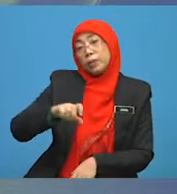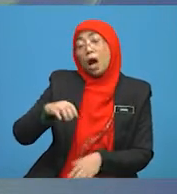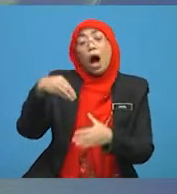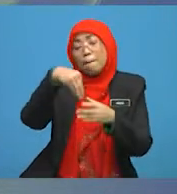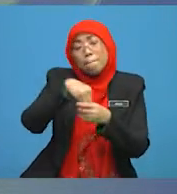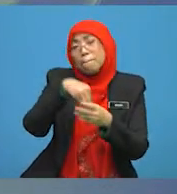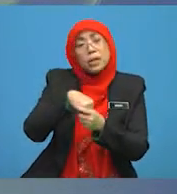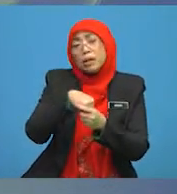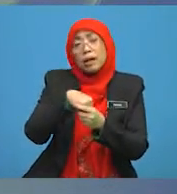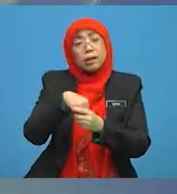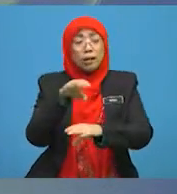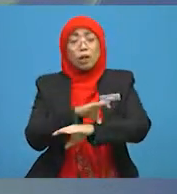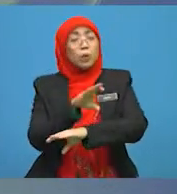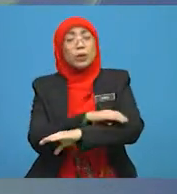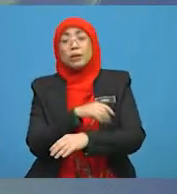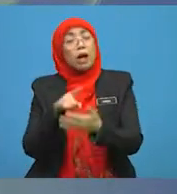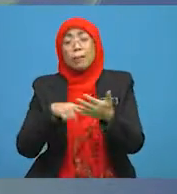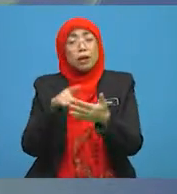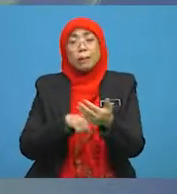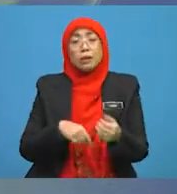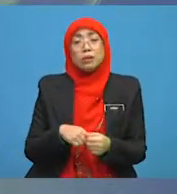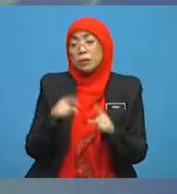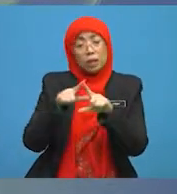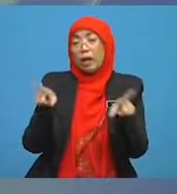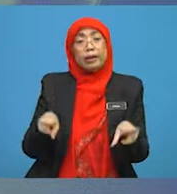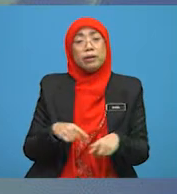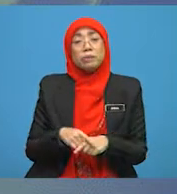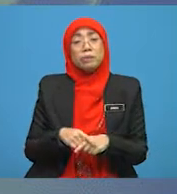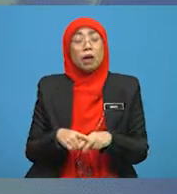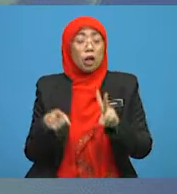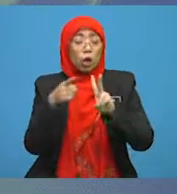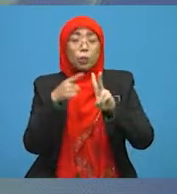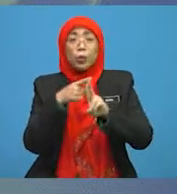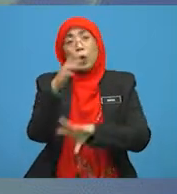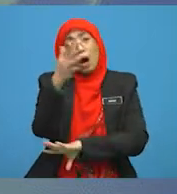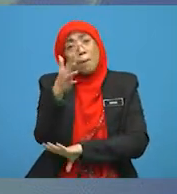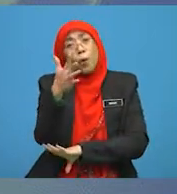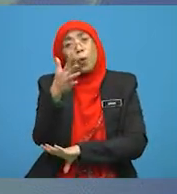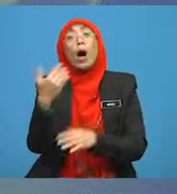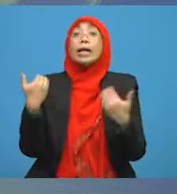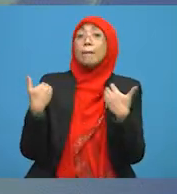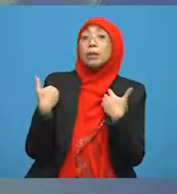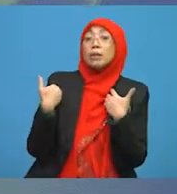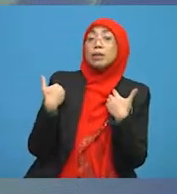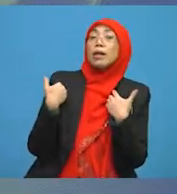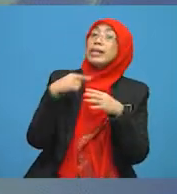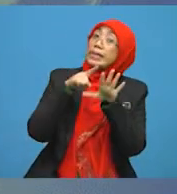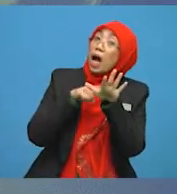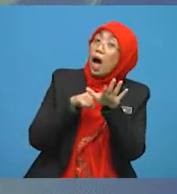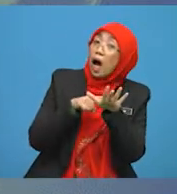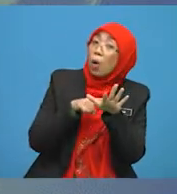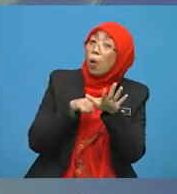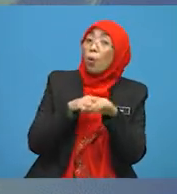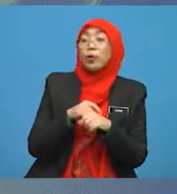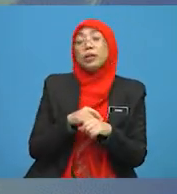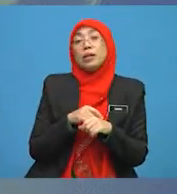CPU, tetikus dan papan kekunci. Manakala bagi holonim